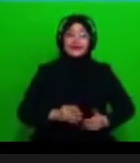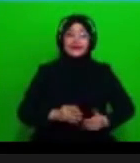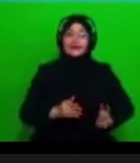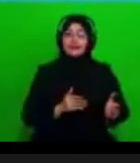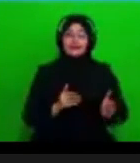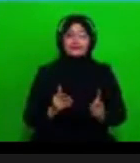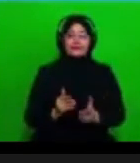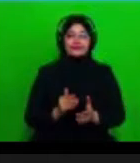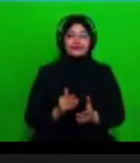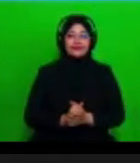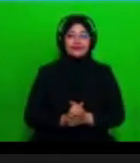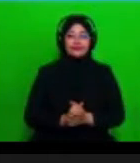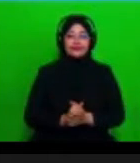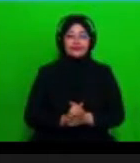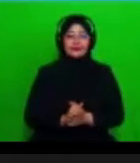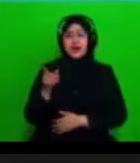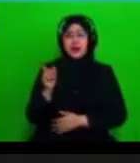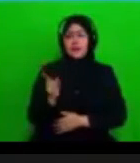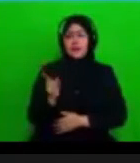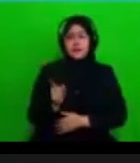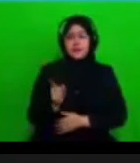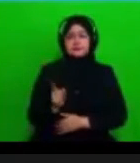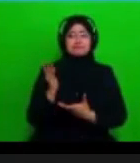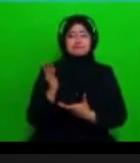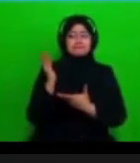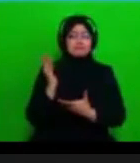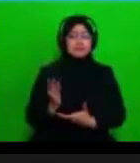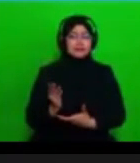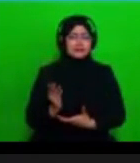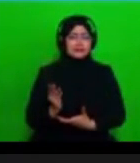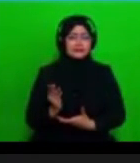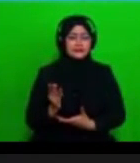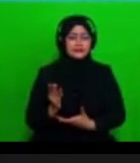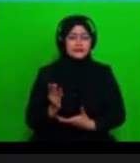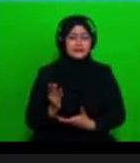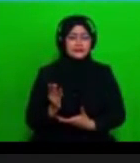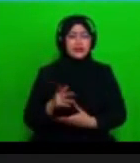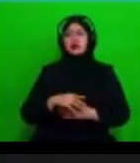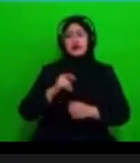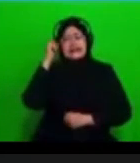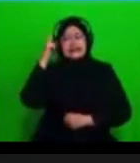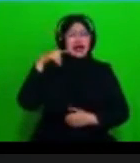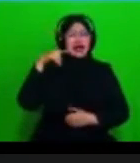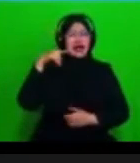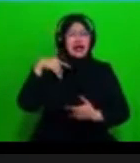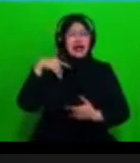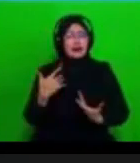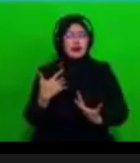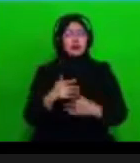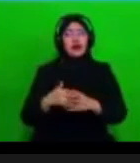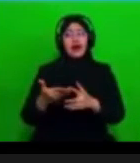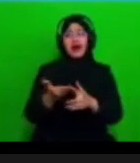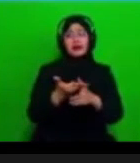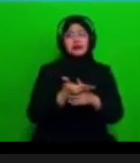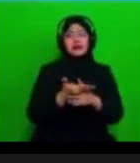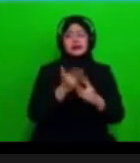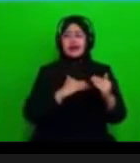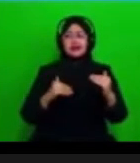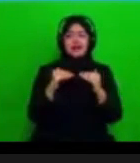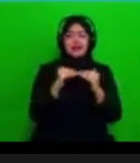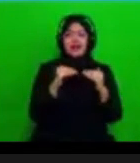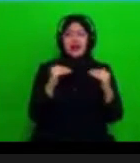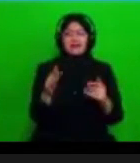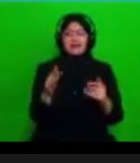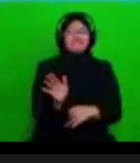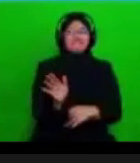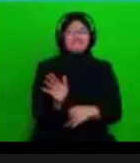Nah, itu tadi disebabkan dengan rendahnya kesadaran dan terbatasnya atau rendahnya kesetaraan akses pendidikan